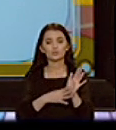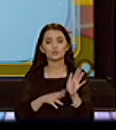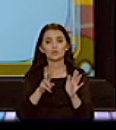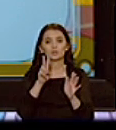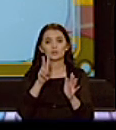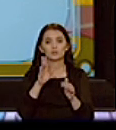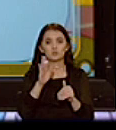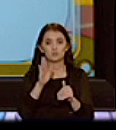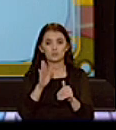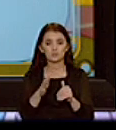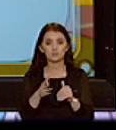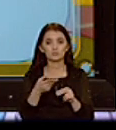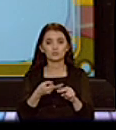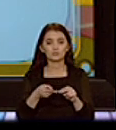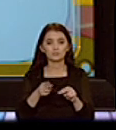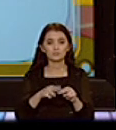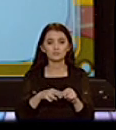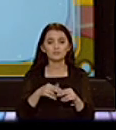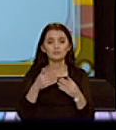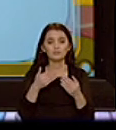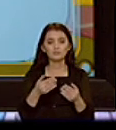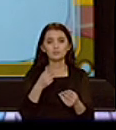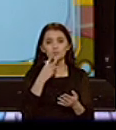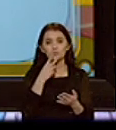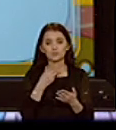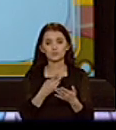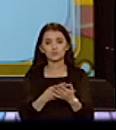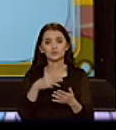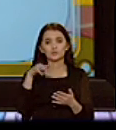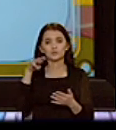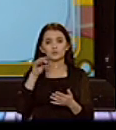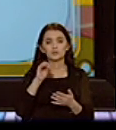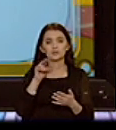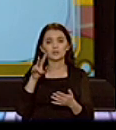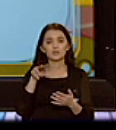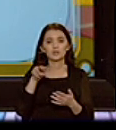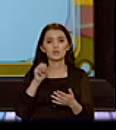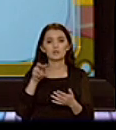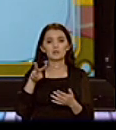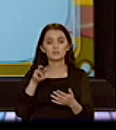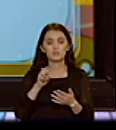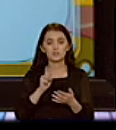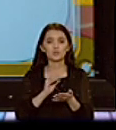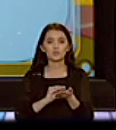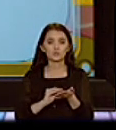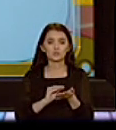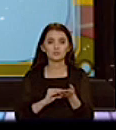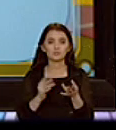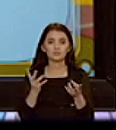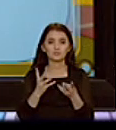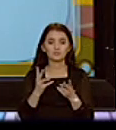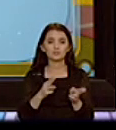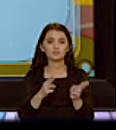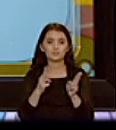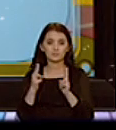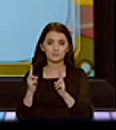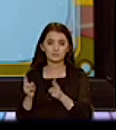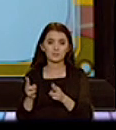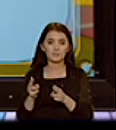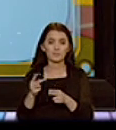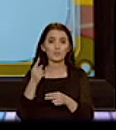1392 hosil bo'lishi uchun mana shu ko'rinishda tenglamani yozishingiz kerak. Keyingisi